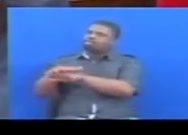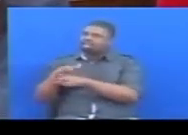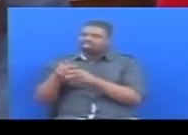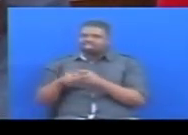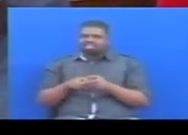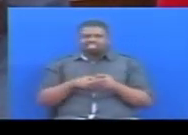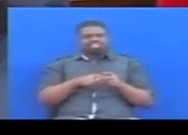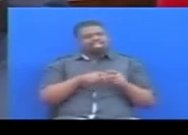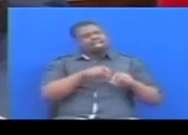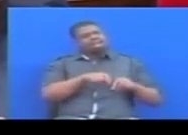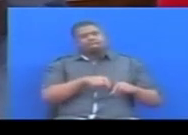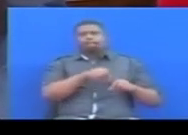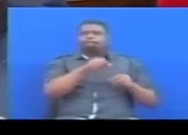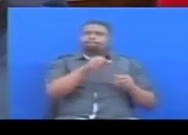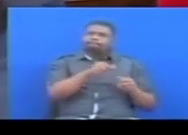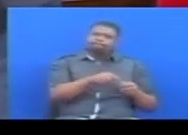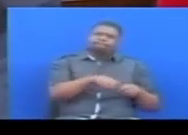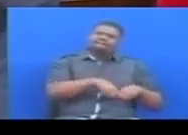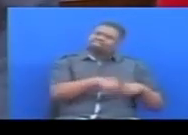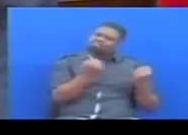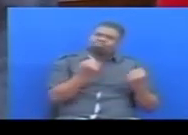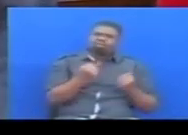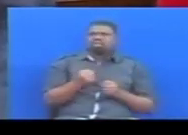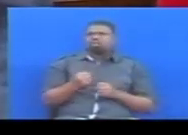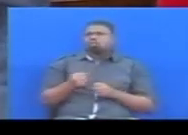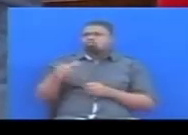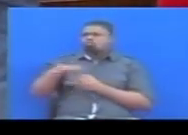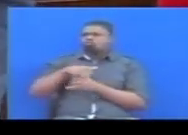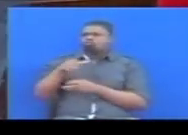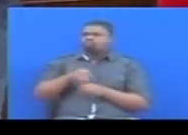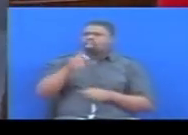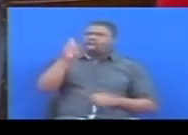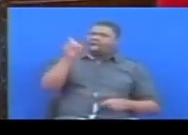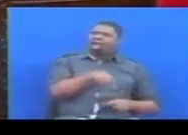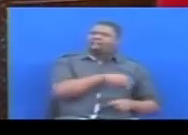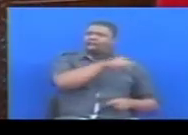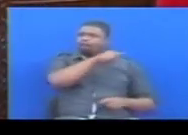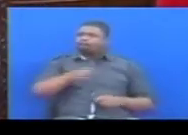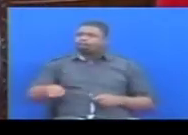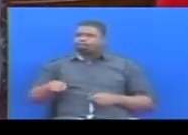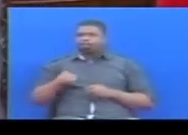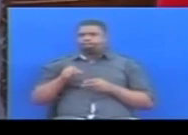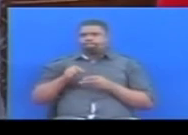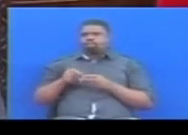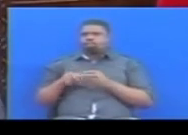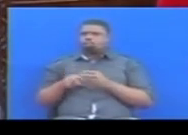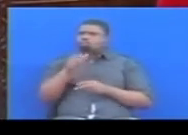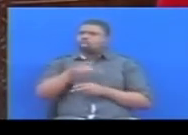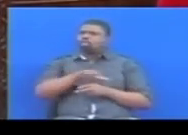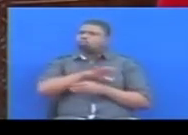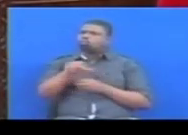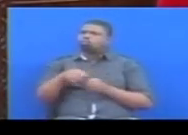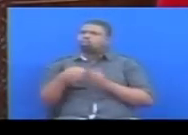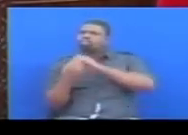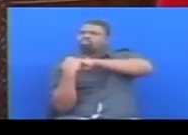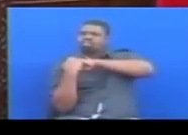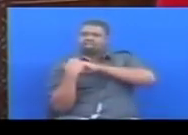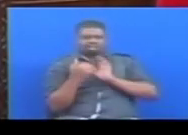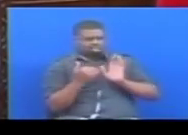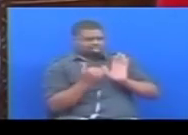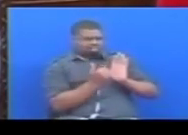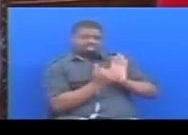yameharibiwa sana na swala la uvuvi haramu. Kwa hivyo wananchi wote wanawajibika kuziangalia hizi sheria